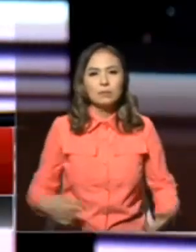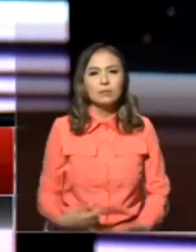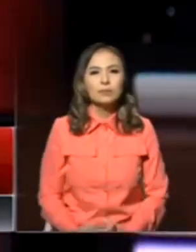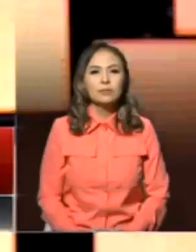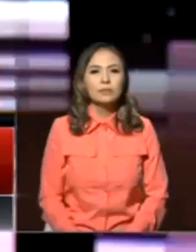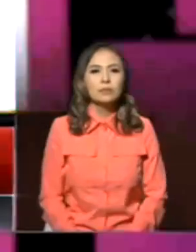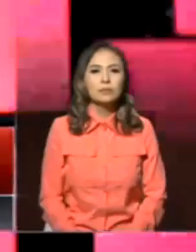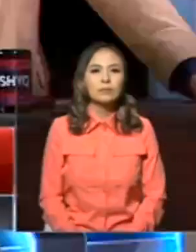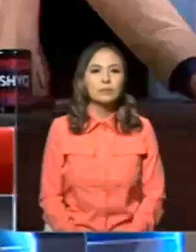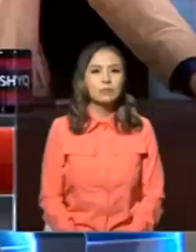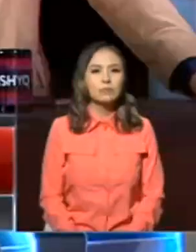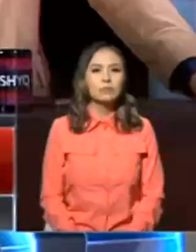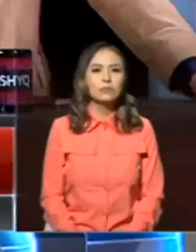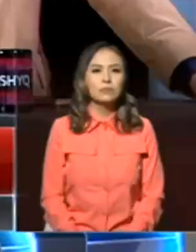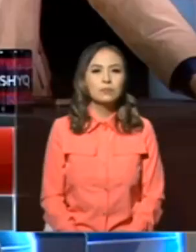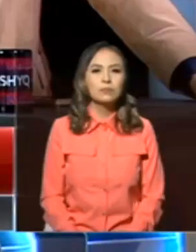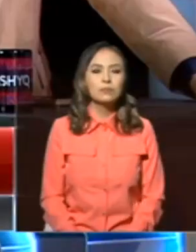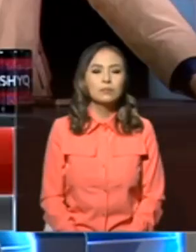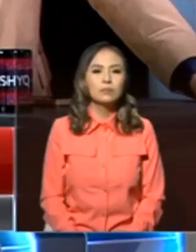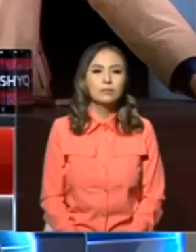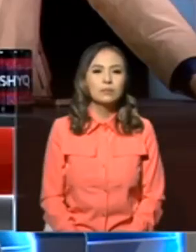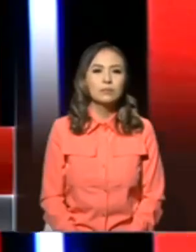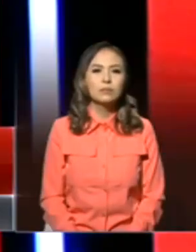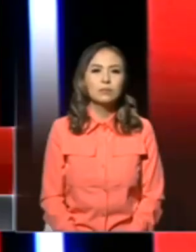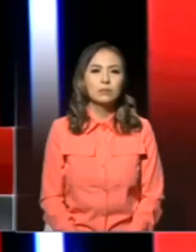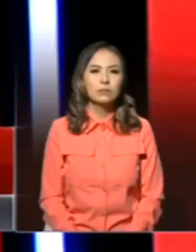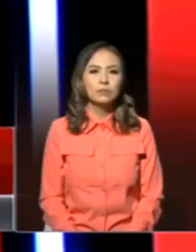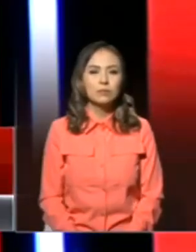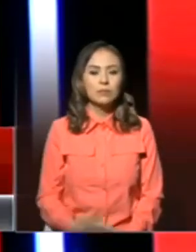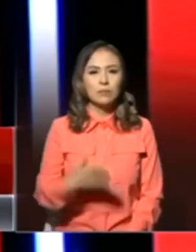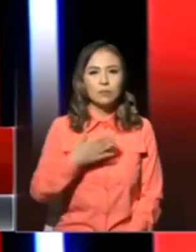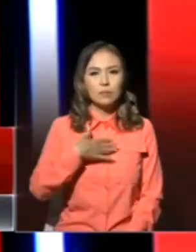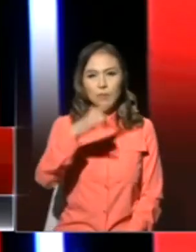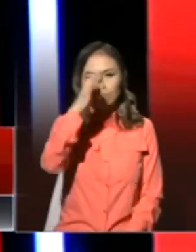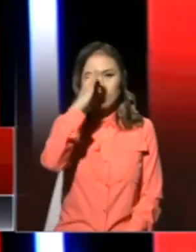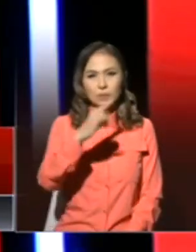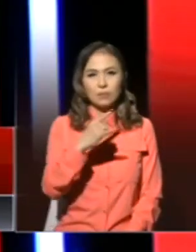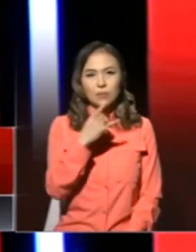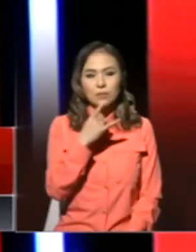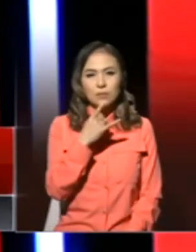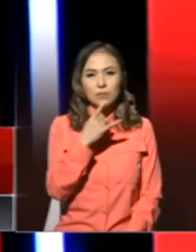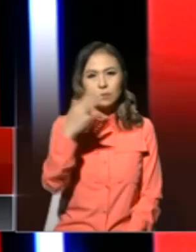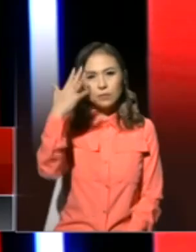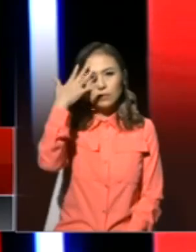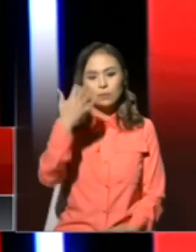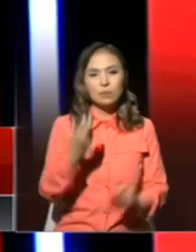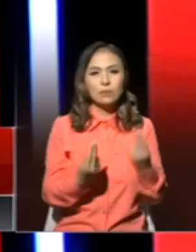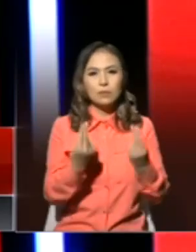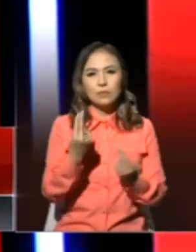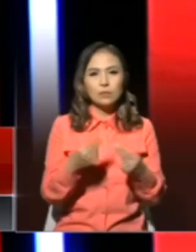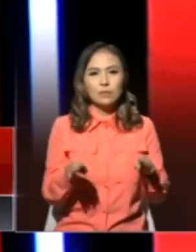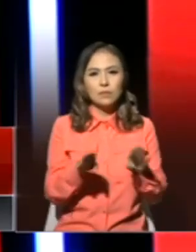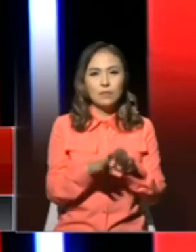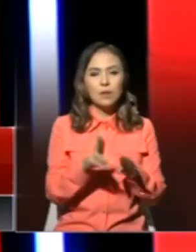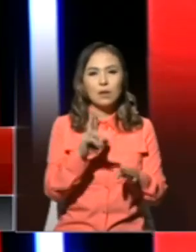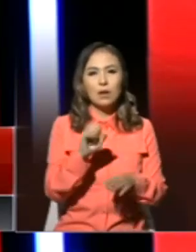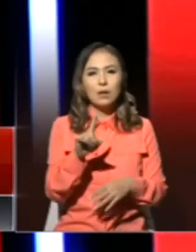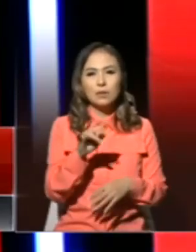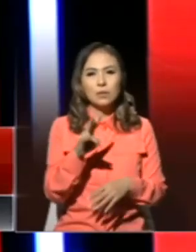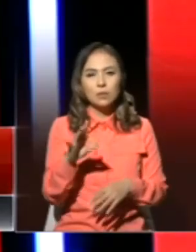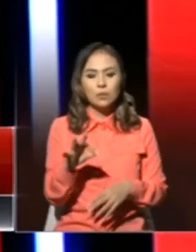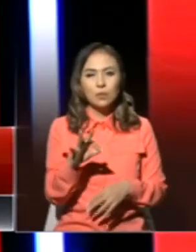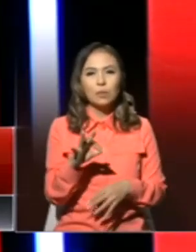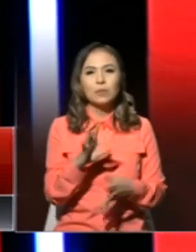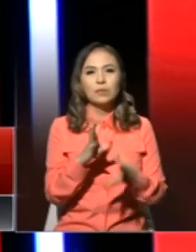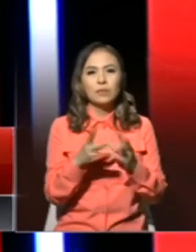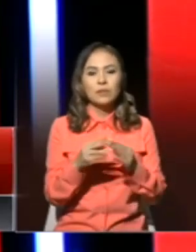дейсіз. Маркетинг өте жақсы. Ал Қазақстанда Қазақстанда біз түгелмен осы құмар ойындарды, казиноларды, букмекерлер